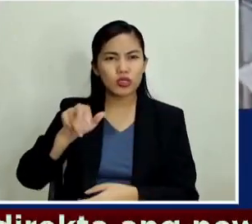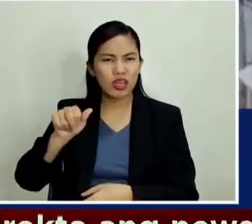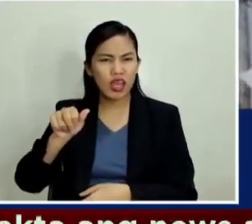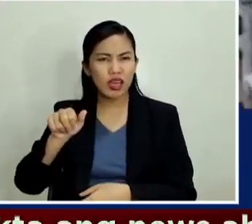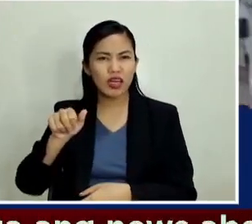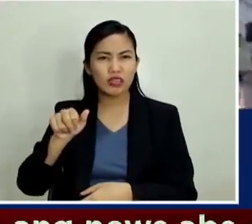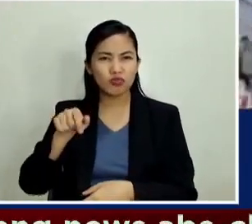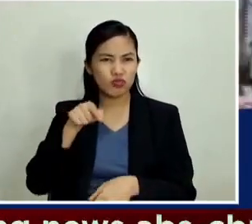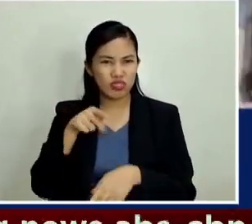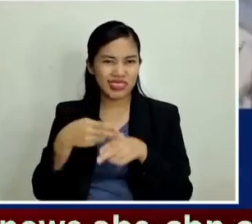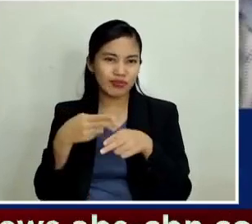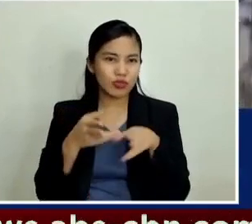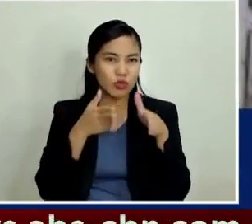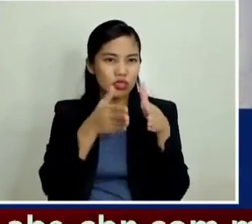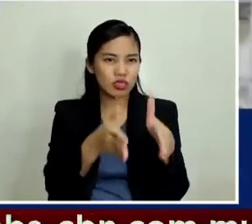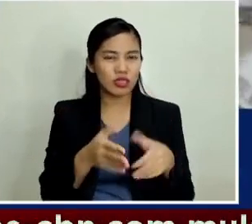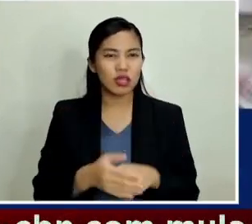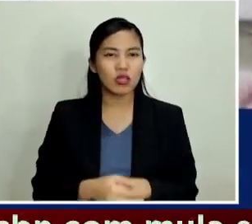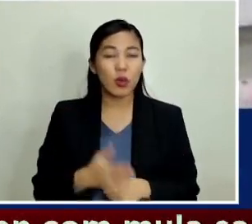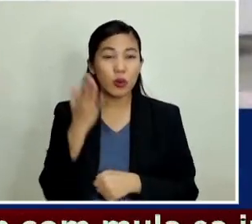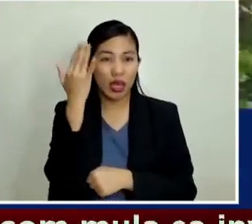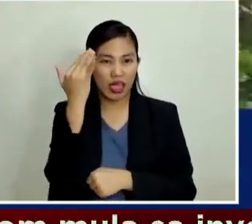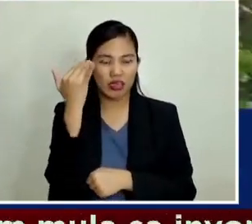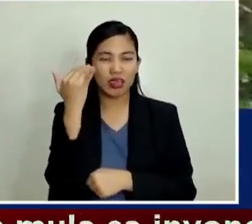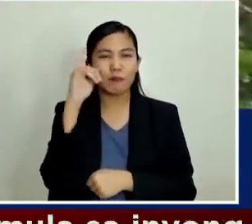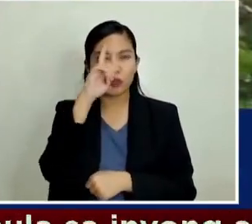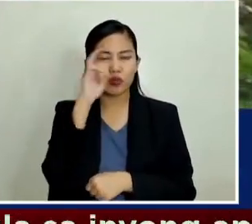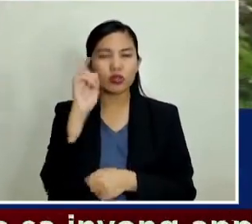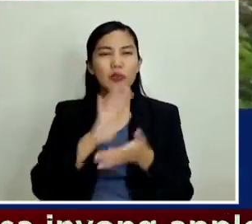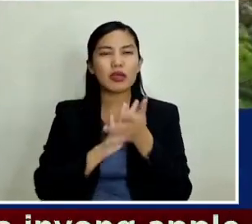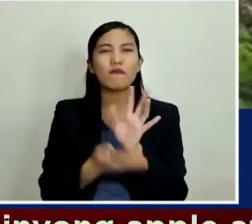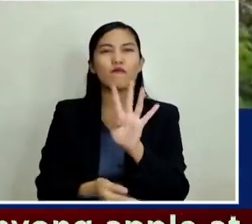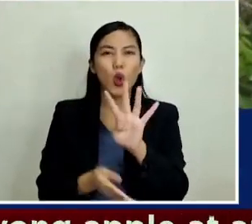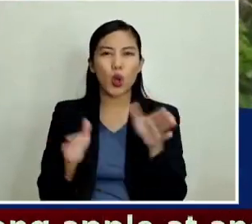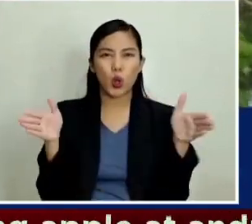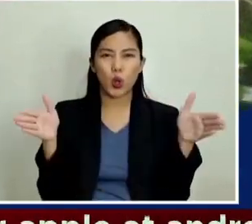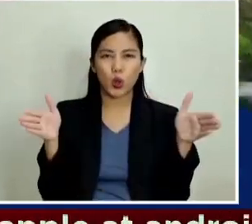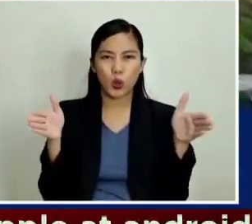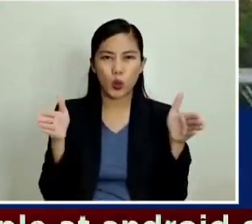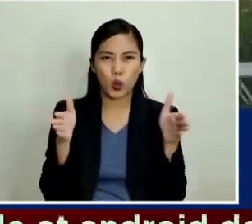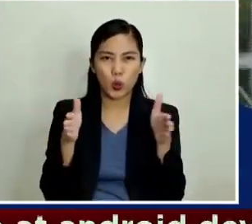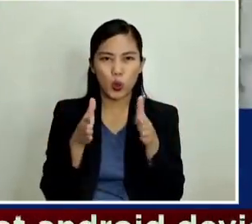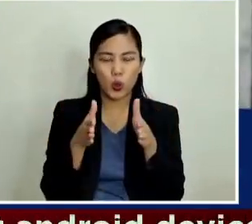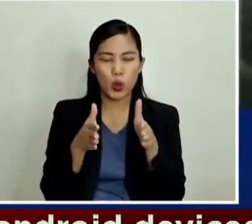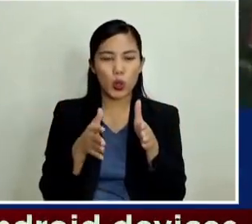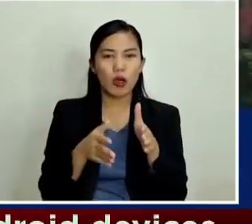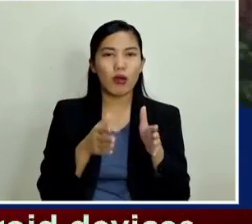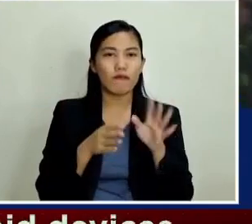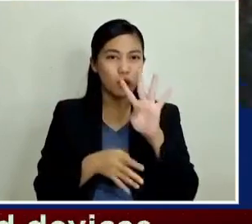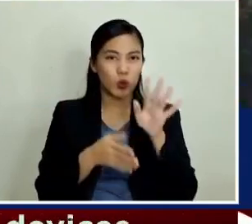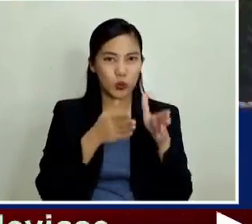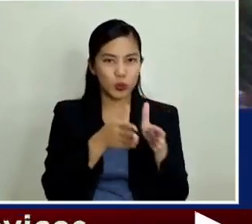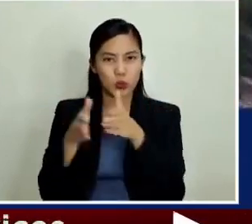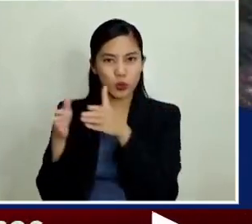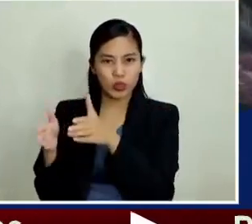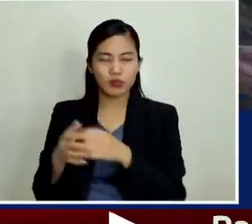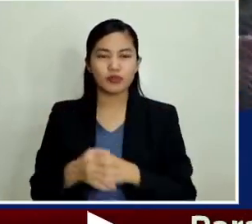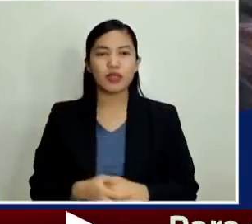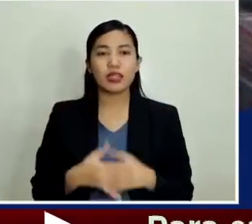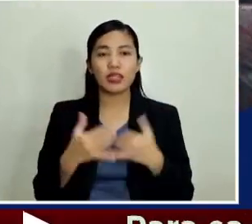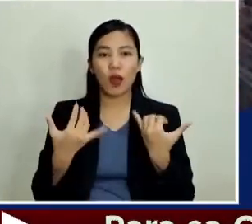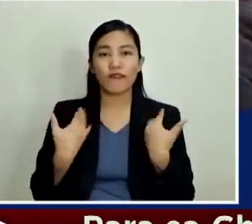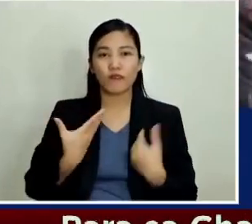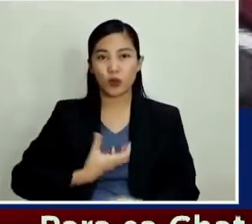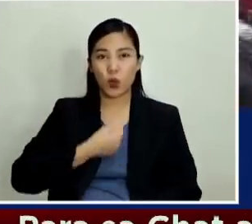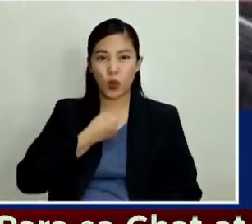apat na lang ang linya dahil kumikipot ang daan. At dahil may sariling linya ang mga PUVs katabi ng